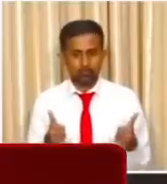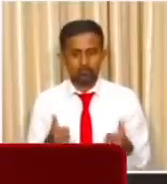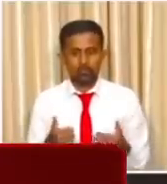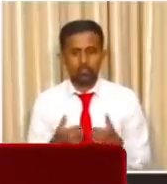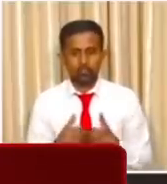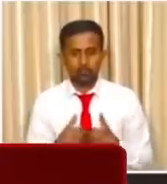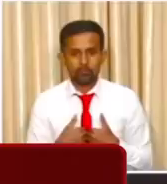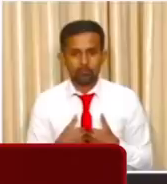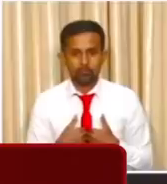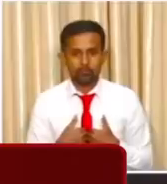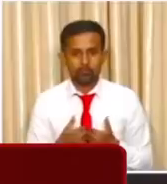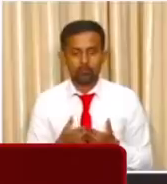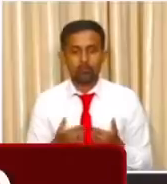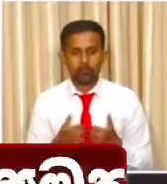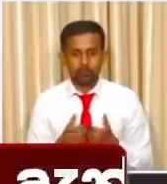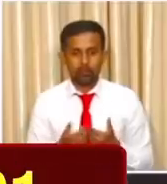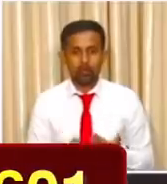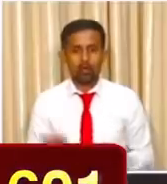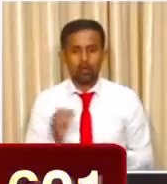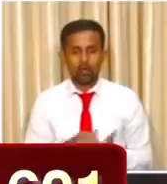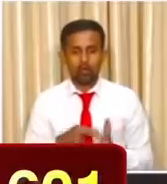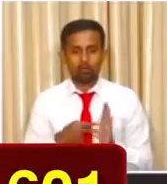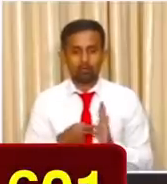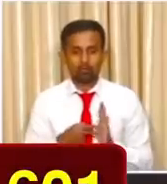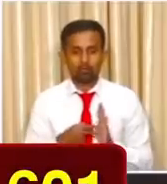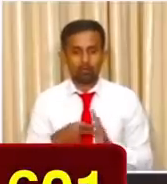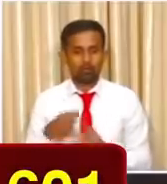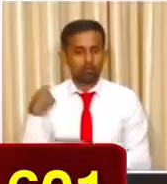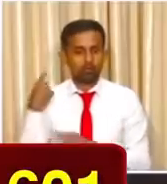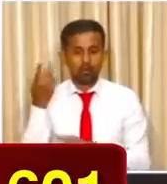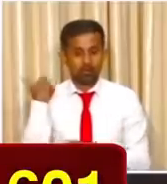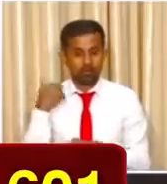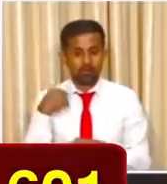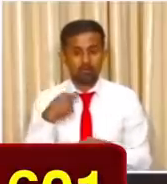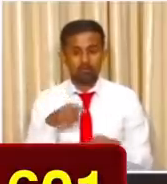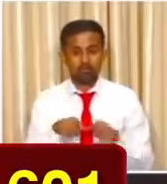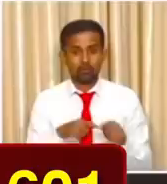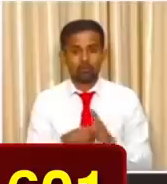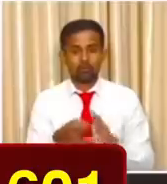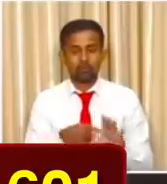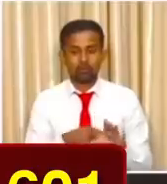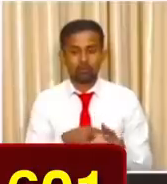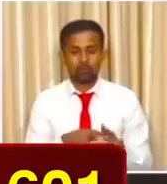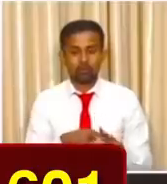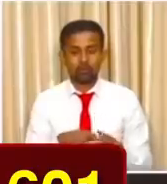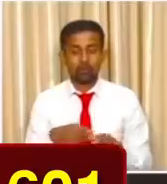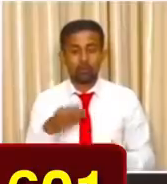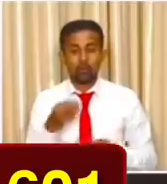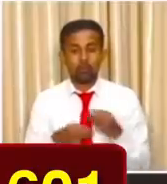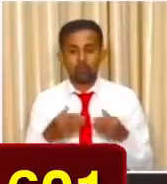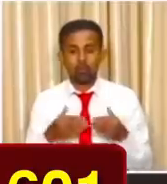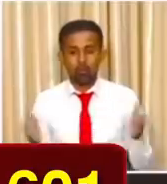ඒතොර අපි ආපෝ ආර්ථික ක්‍රියාවලිය ආව නම් අපිට ඒක කරගන්න බැහැ. මොකද අපි හැම වෙලාවම උත්සාහ කරමින් තිබුණේ වෙළඳපොළ